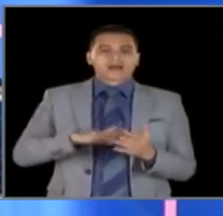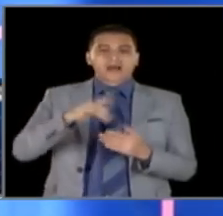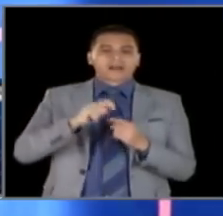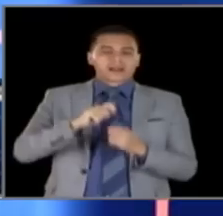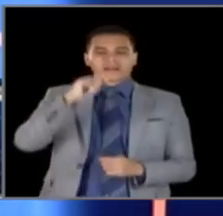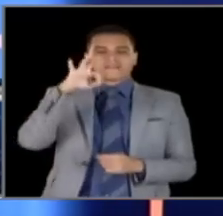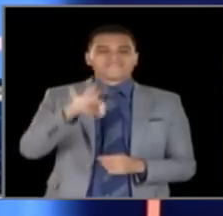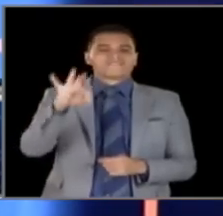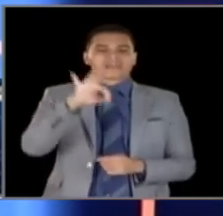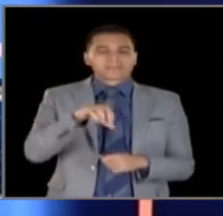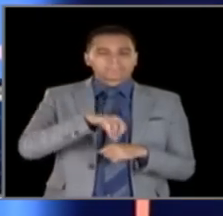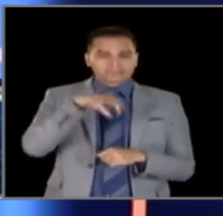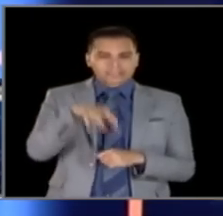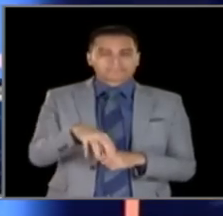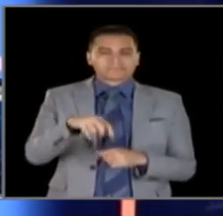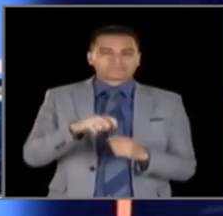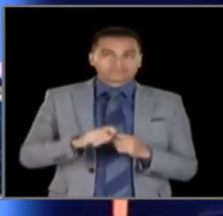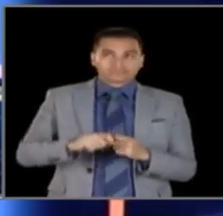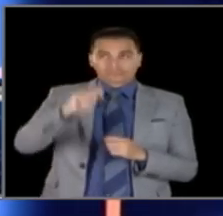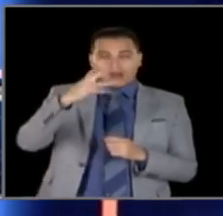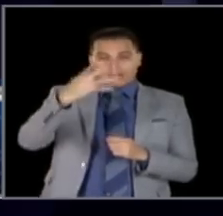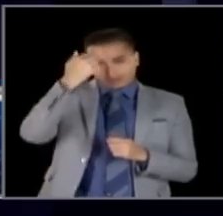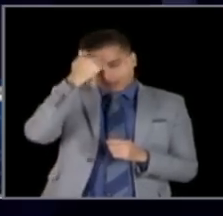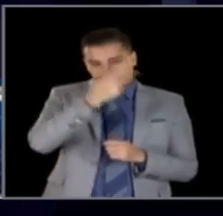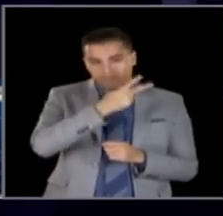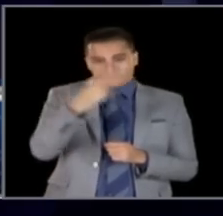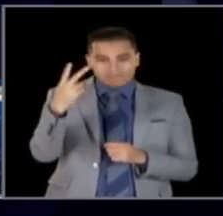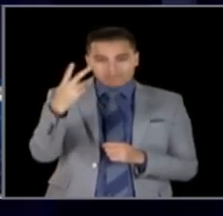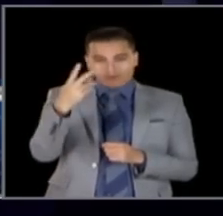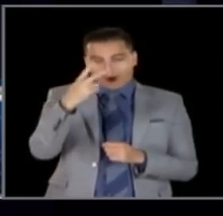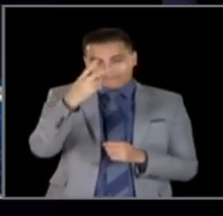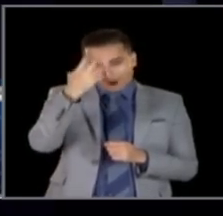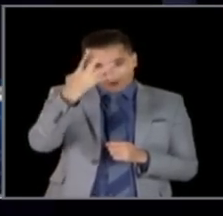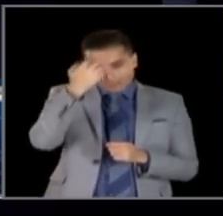ارتفاع القمه 4400